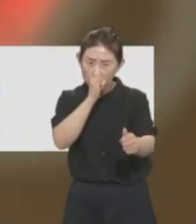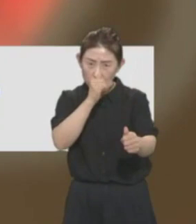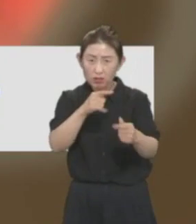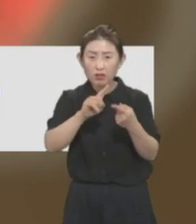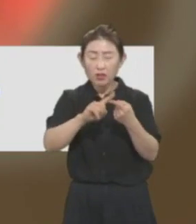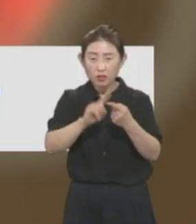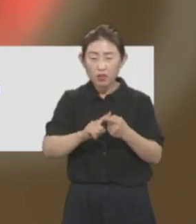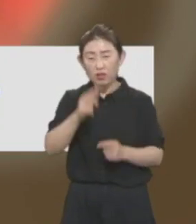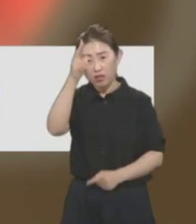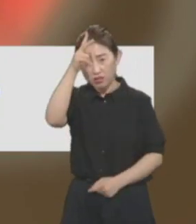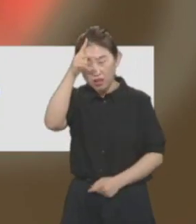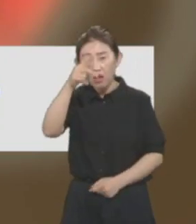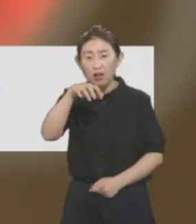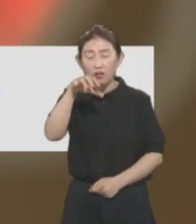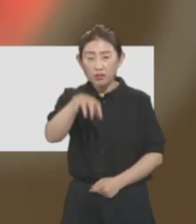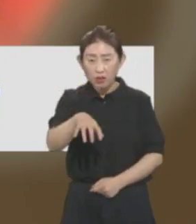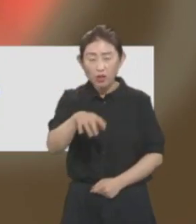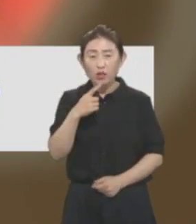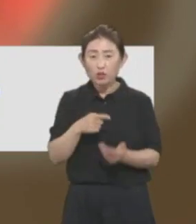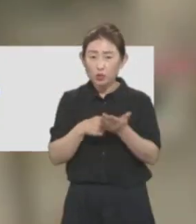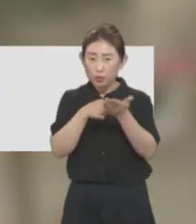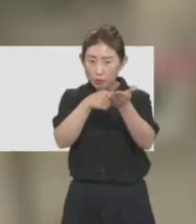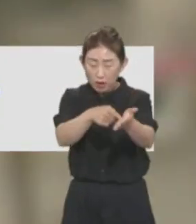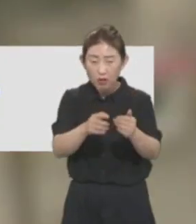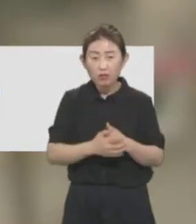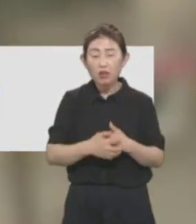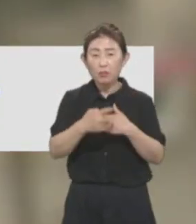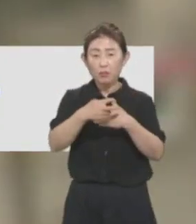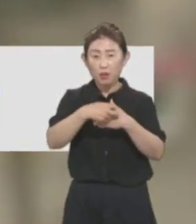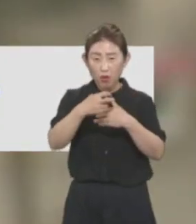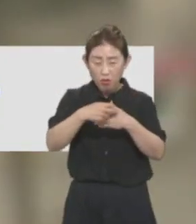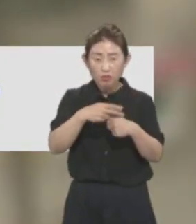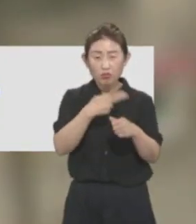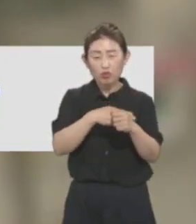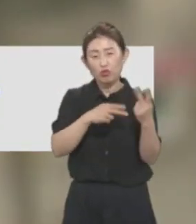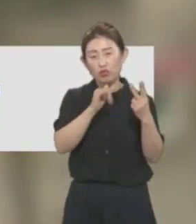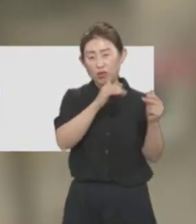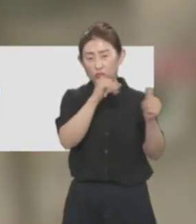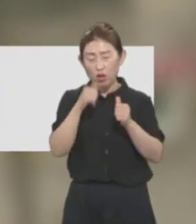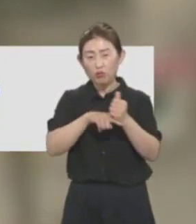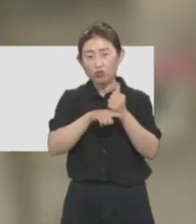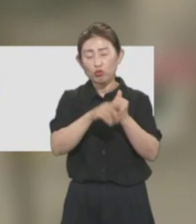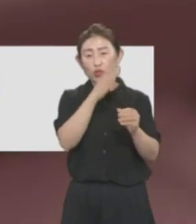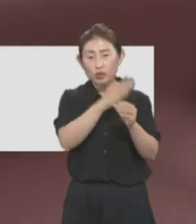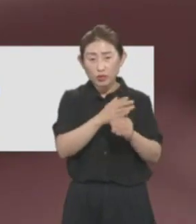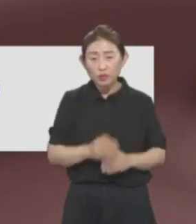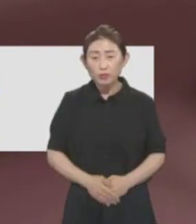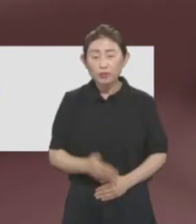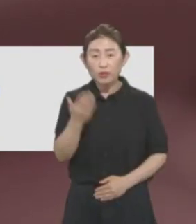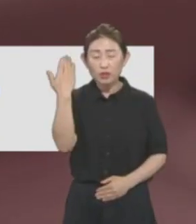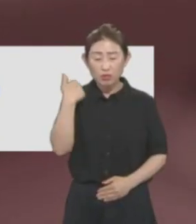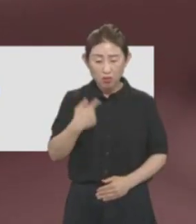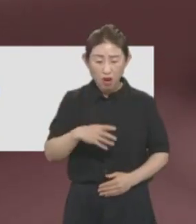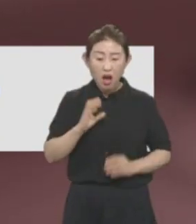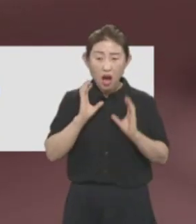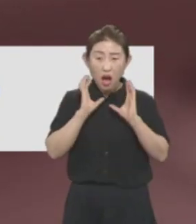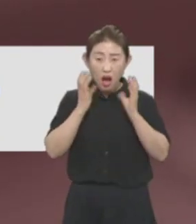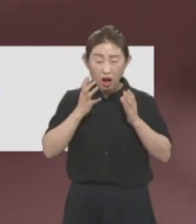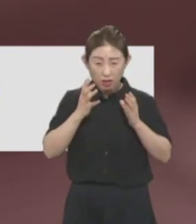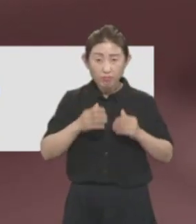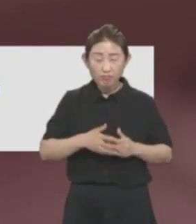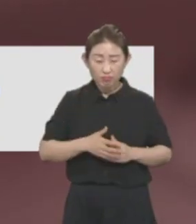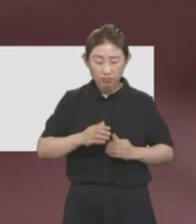의사 2명을 상대로 조사를 벌이고 있습니다. 지난 1일 9시쯤 39살 산모 A씨는 제왕절개로